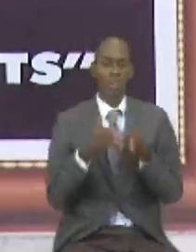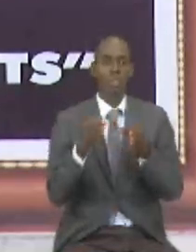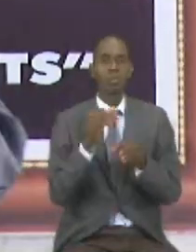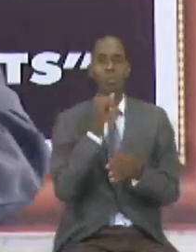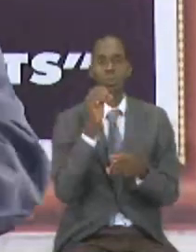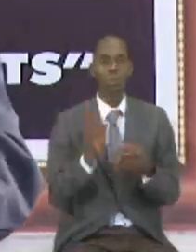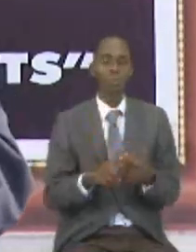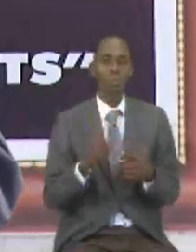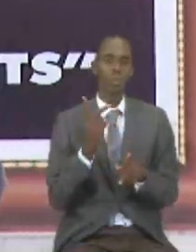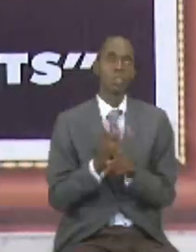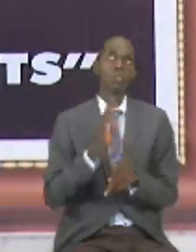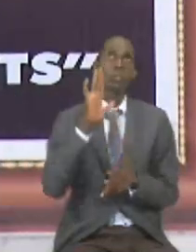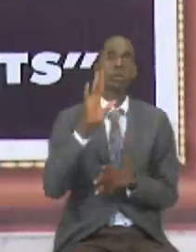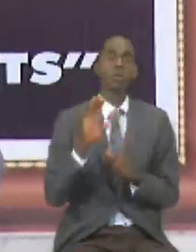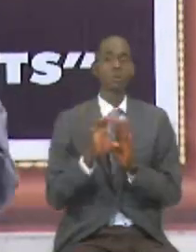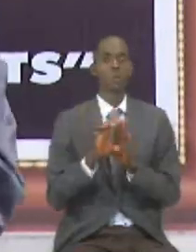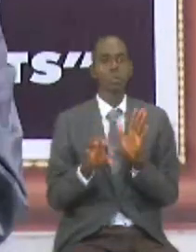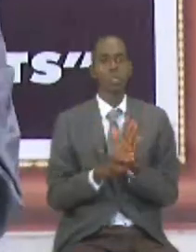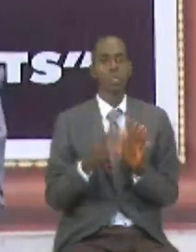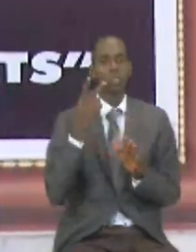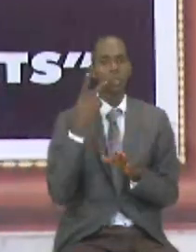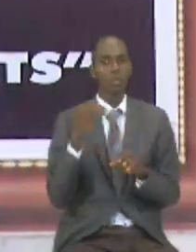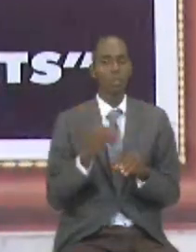tes commandements.